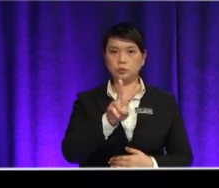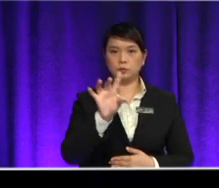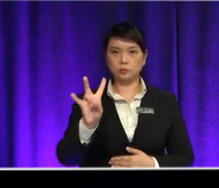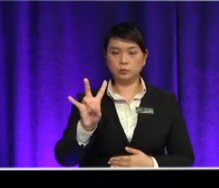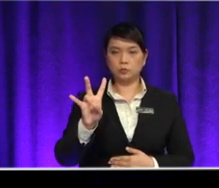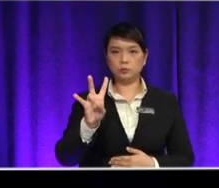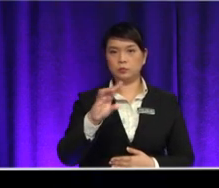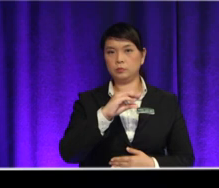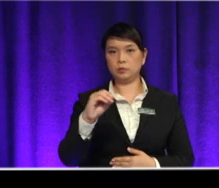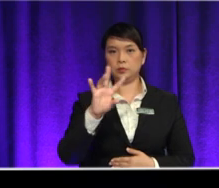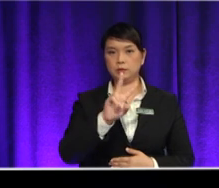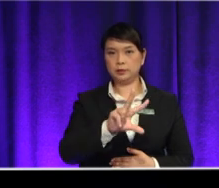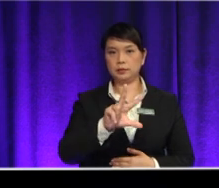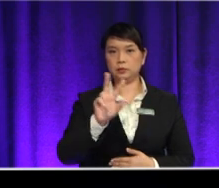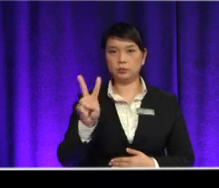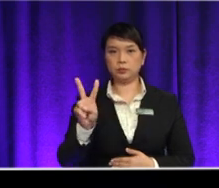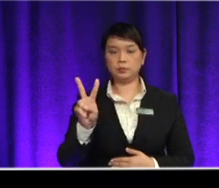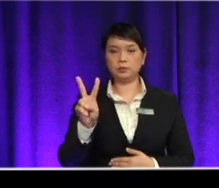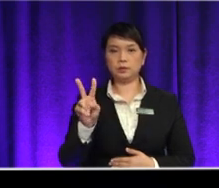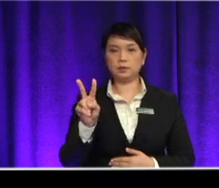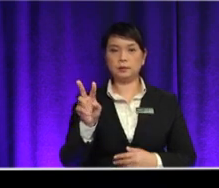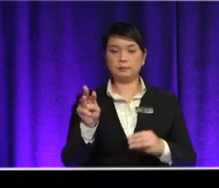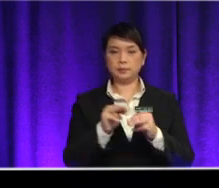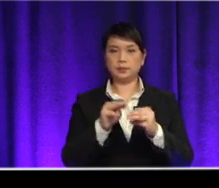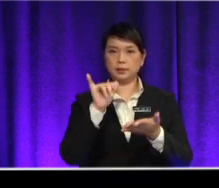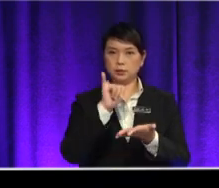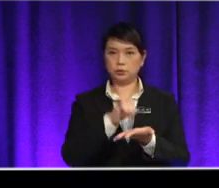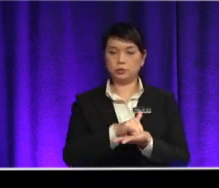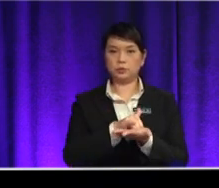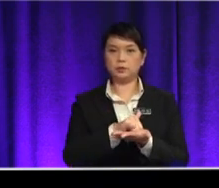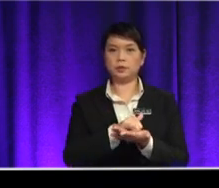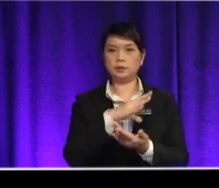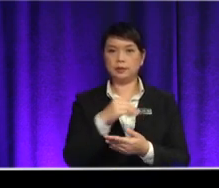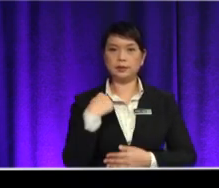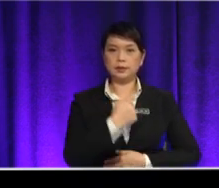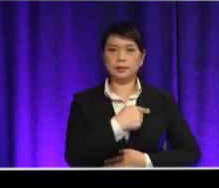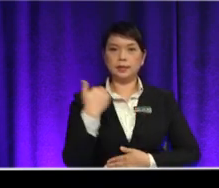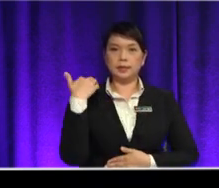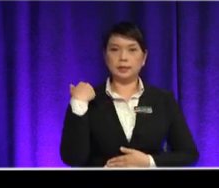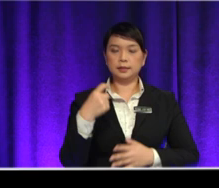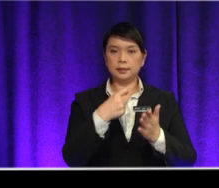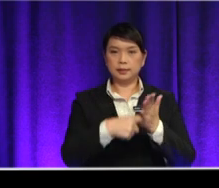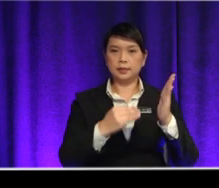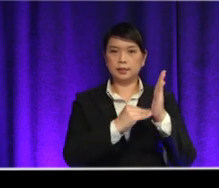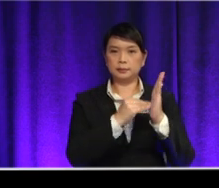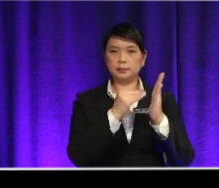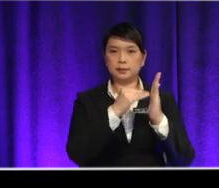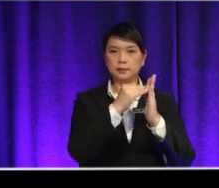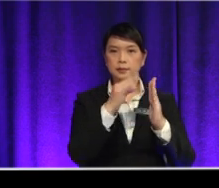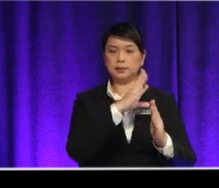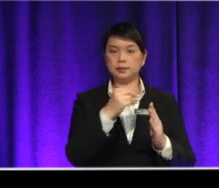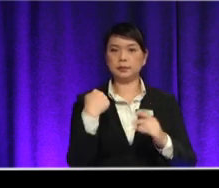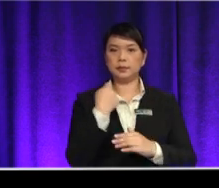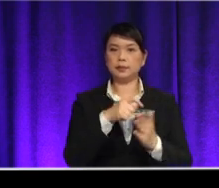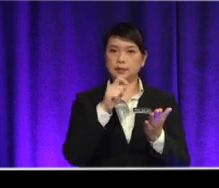27 dan 32. Macam ni. Di tengah-tengah. Seterusnya kita ada nilai kekerapan dan kita tandalah